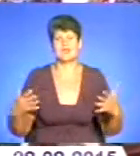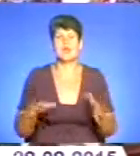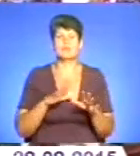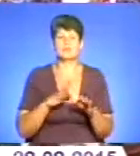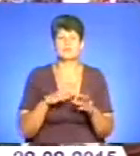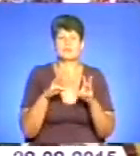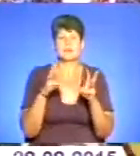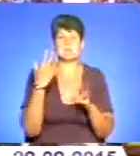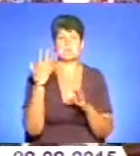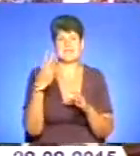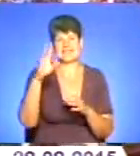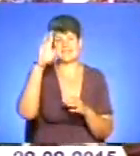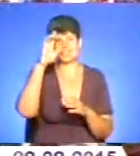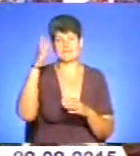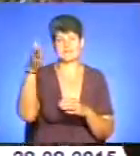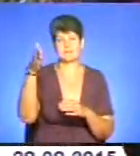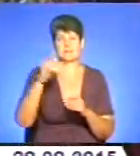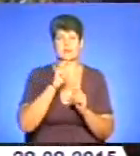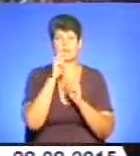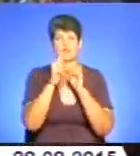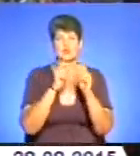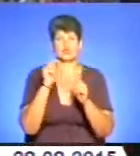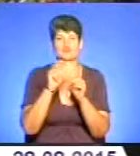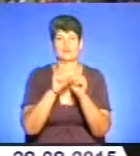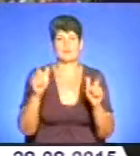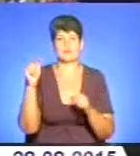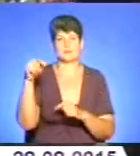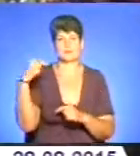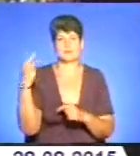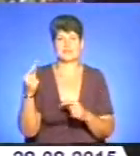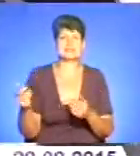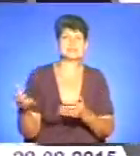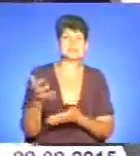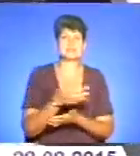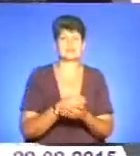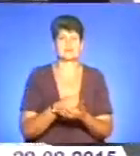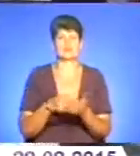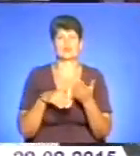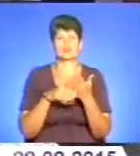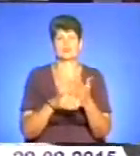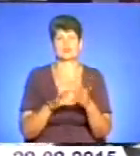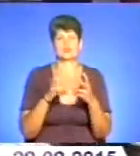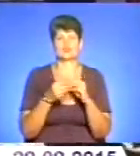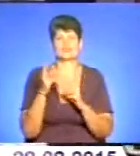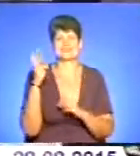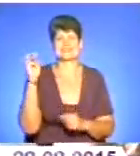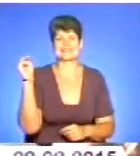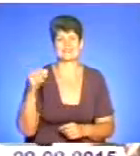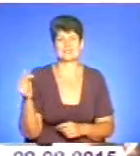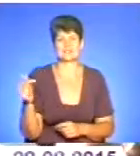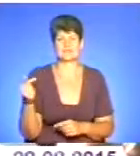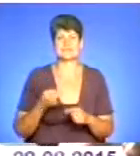5 державних прапорів, які подарують школам Луганщини. Загалом зібрано допомогу на суму майже 300 тисяч гривень.